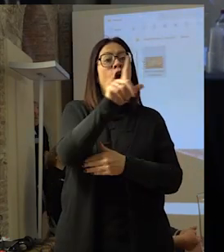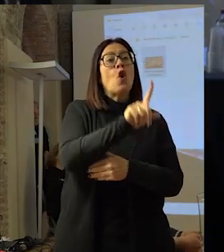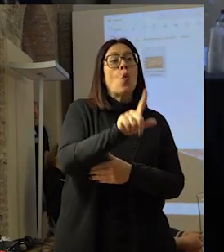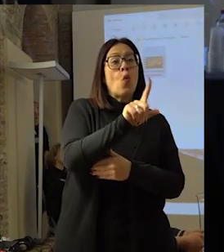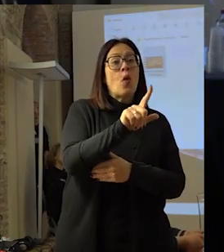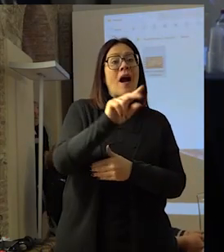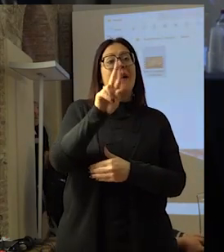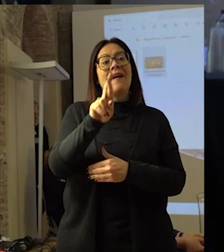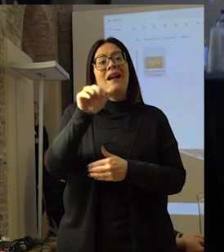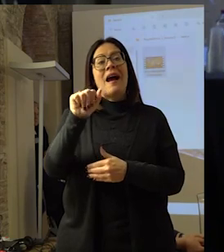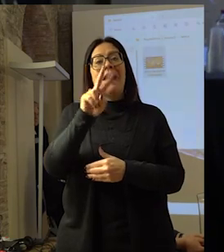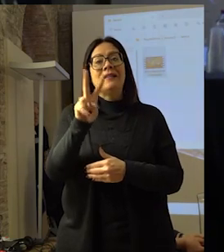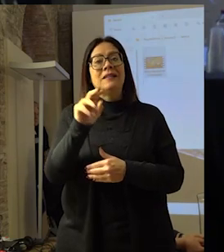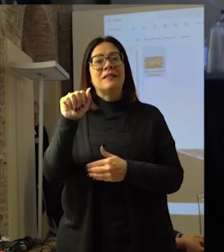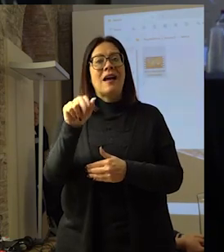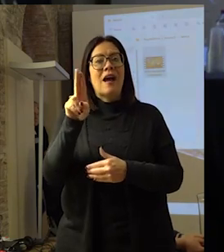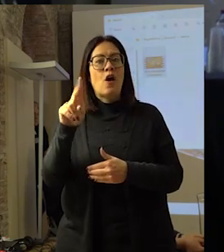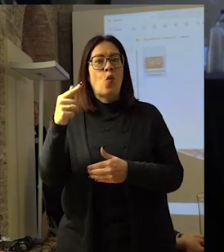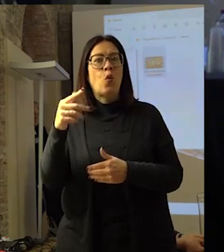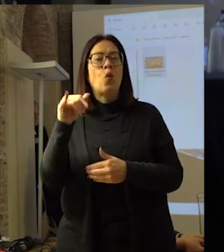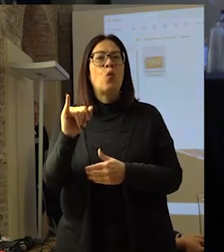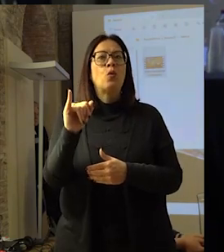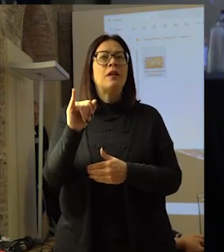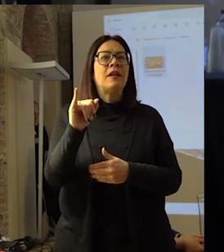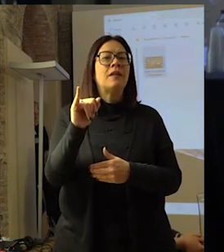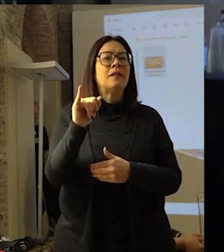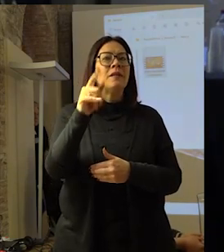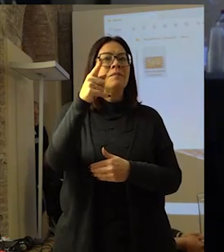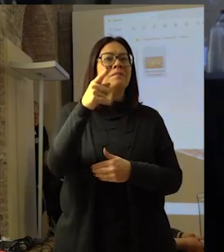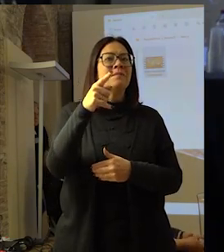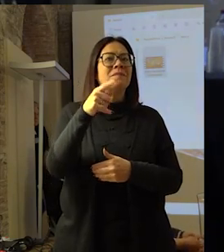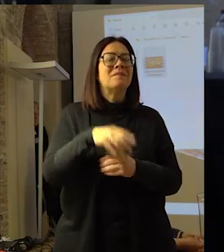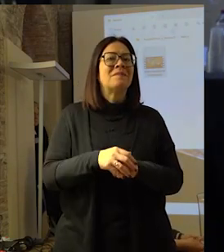Luca Razzauti, fra l'altro è un mio concittadino, quindi